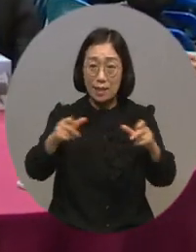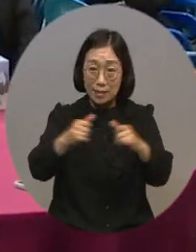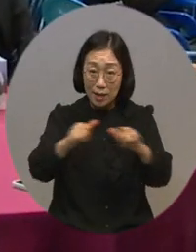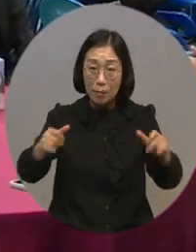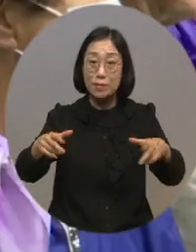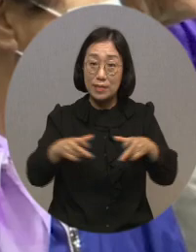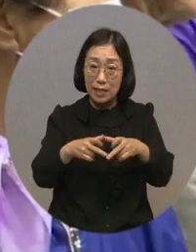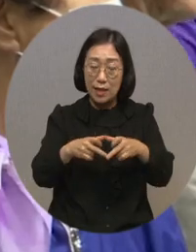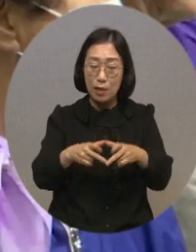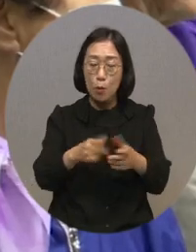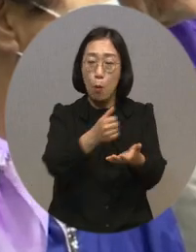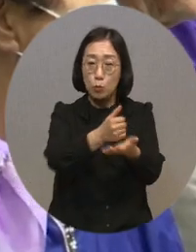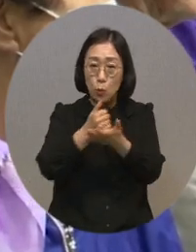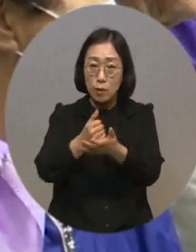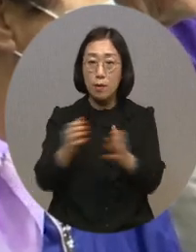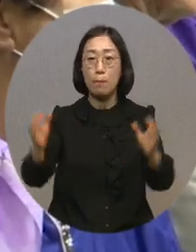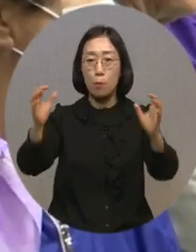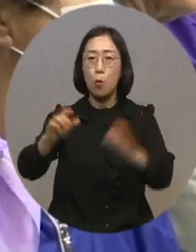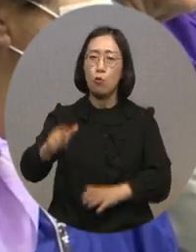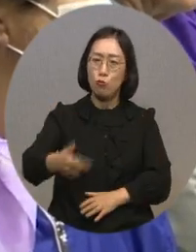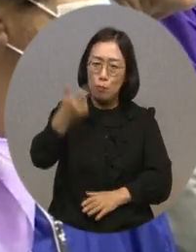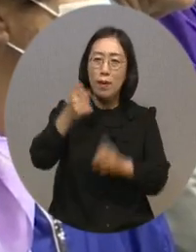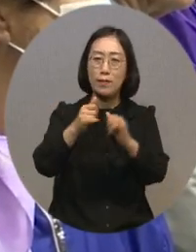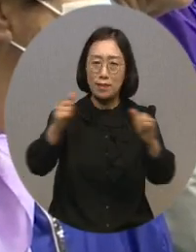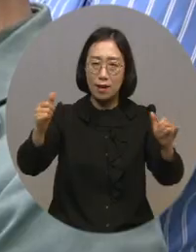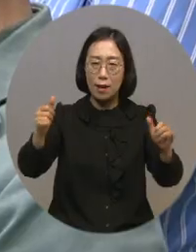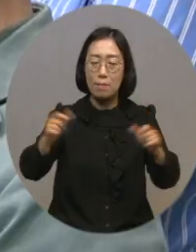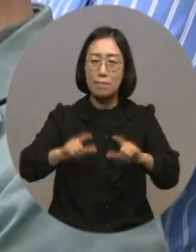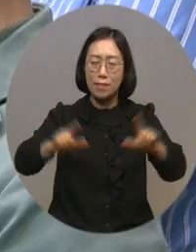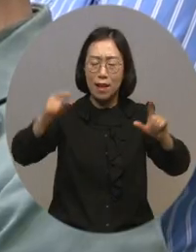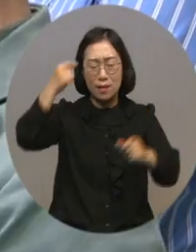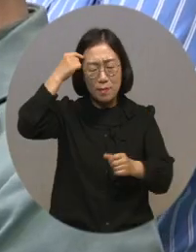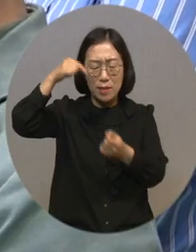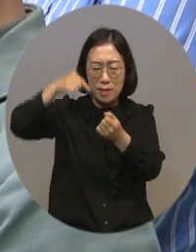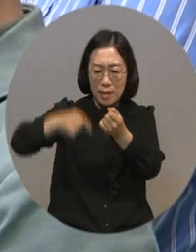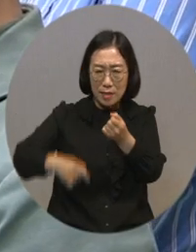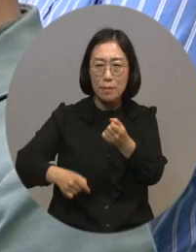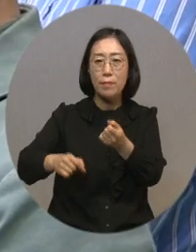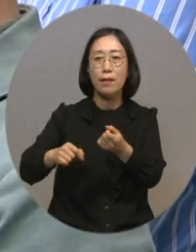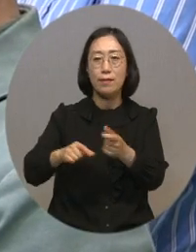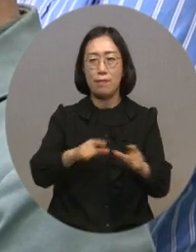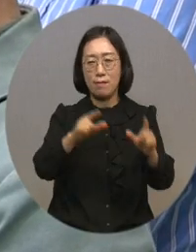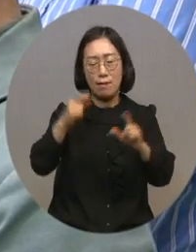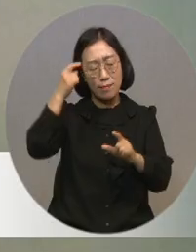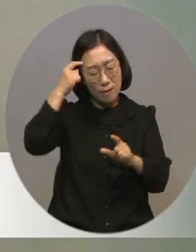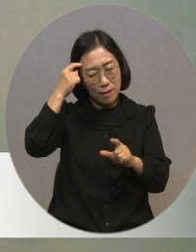명과 내외빈이 함께 참여해 장애인 하나의 의미를 되새기는 뜻깊은 시간이 되었습니다.